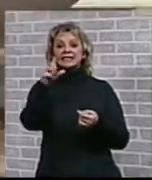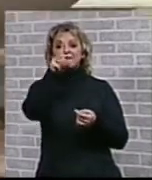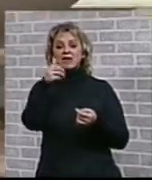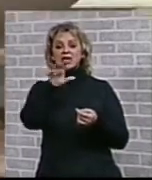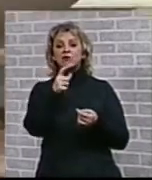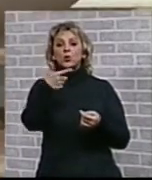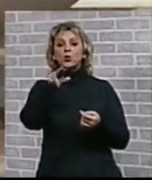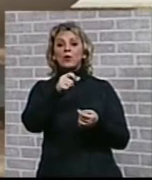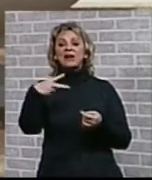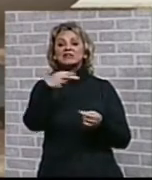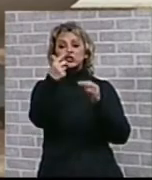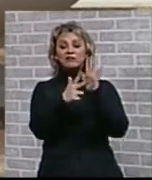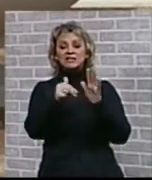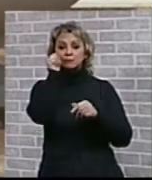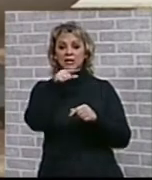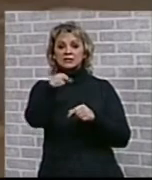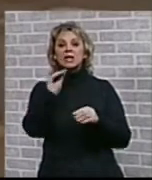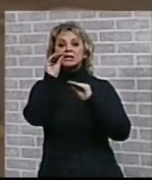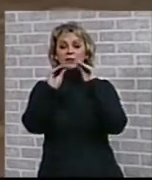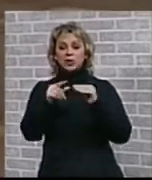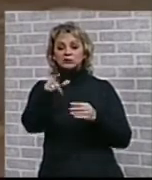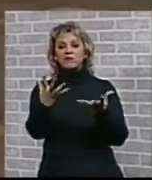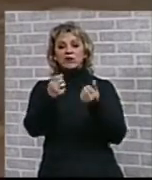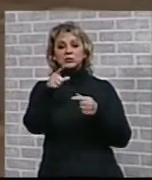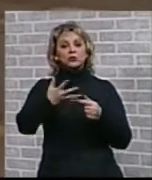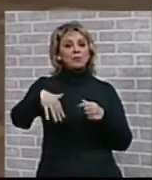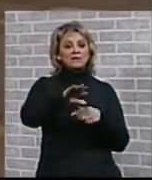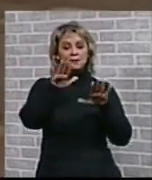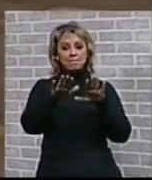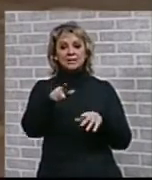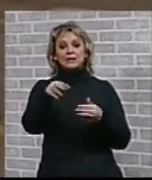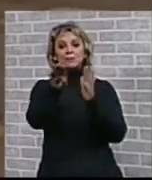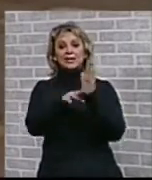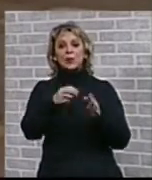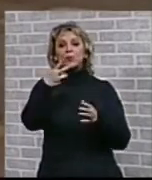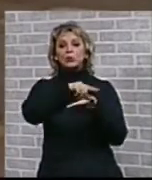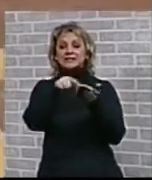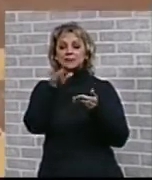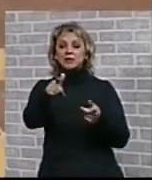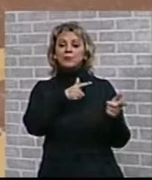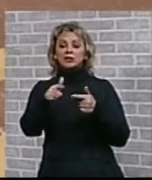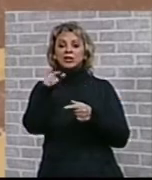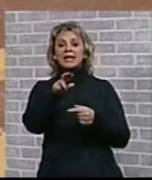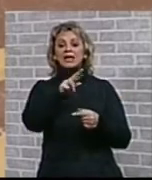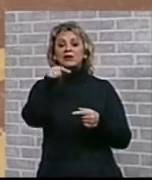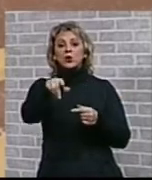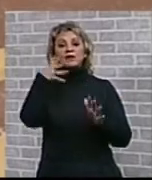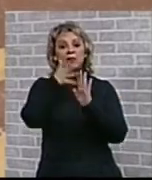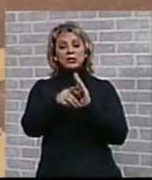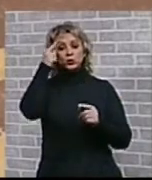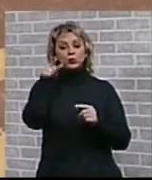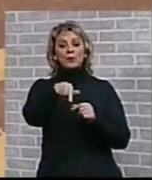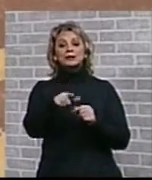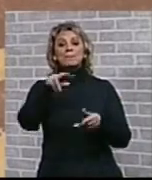и Гуково. А в 2018-м за благоустройство возьмутся повсеместно. Программы для муниципалитетов подготовят к январю. И воплотить